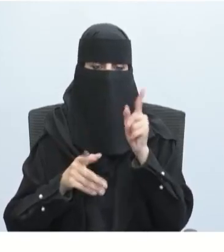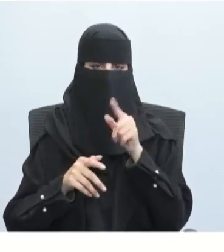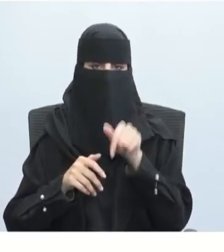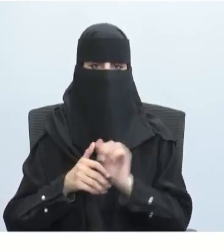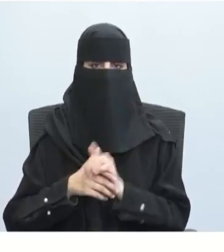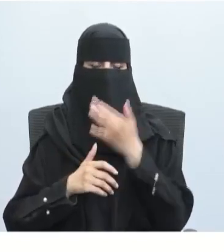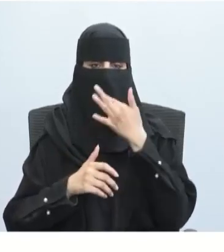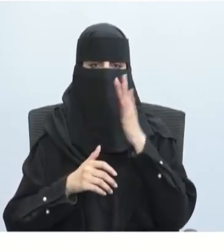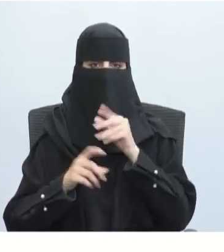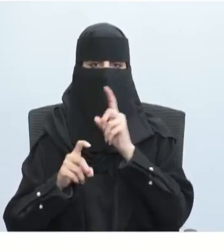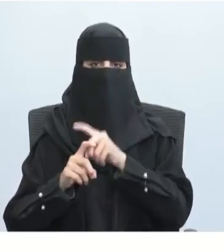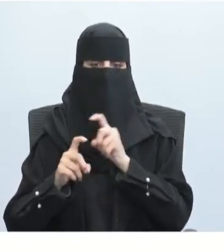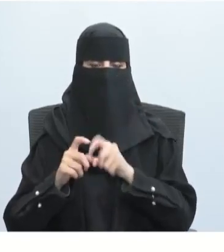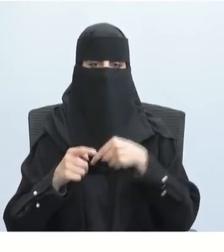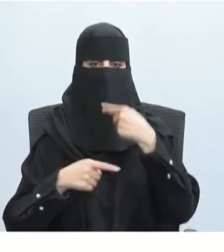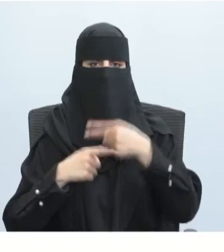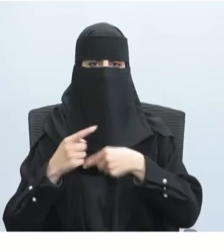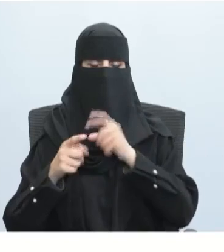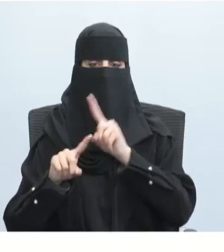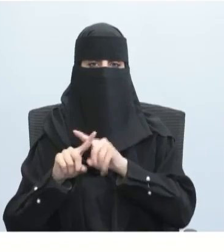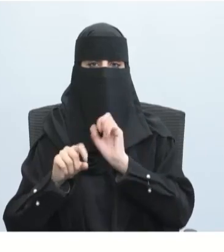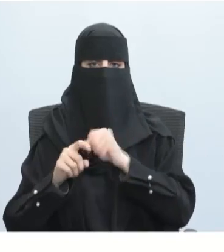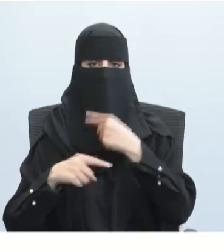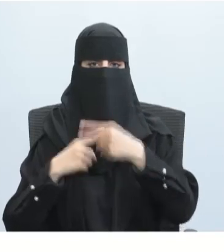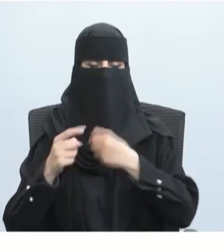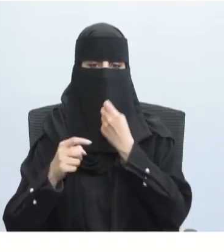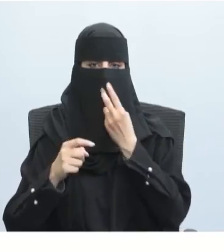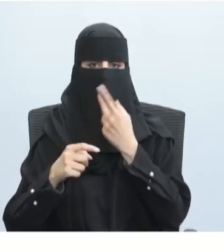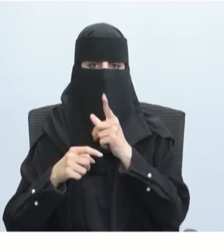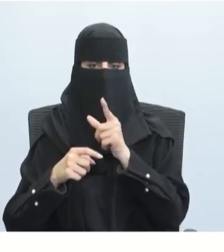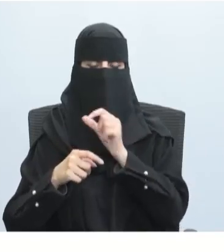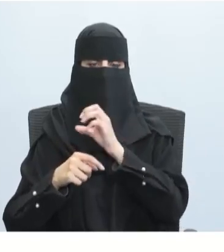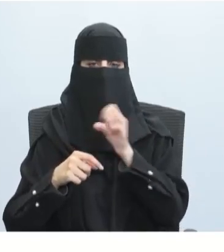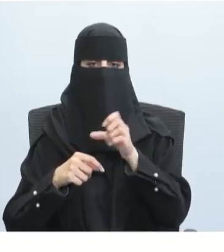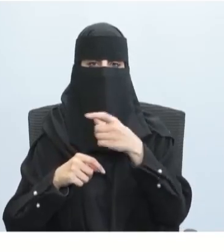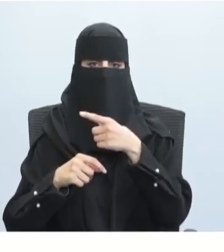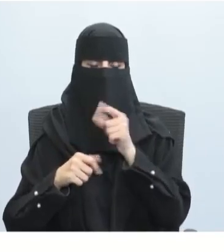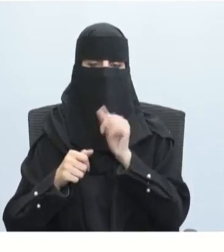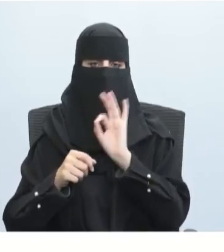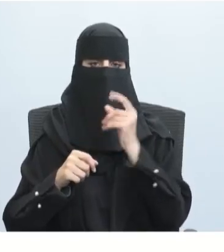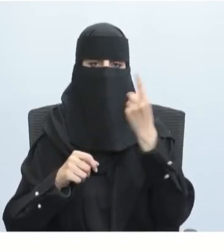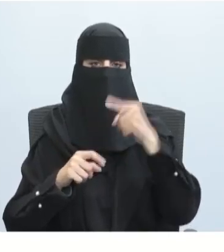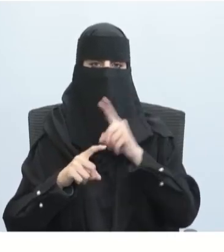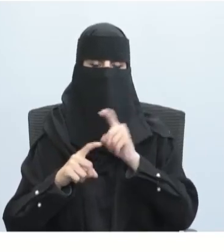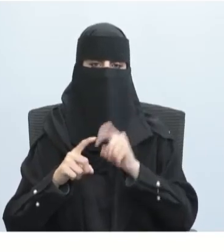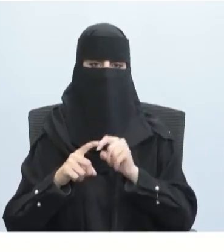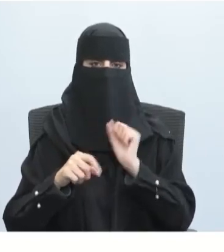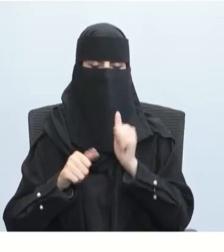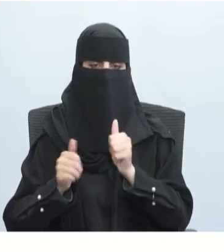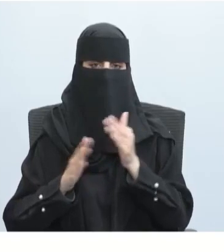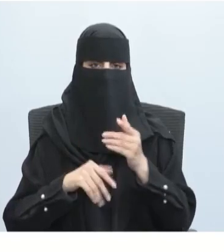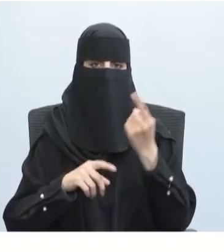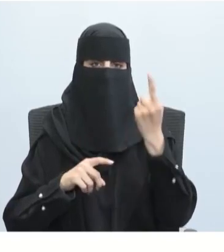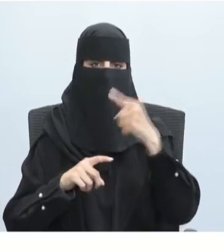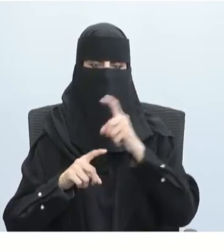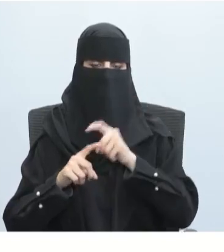تضرب النسبه في كل سنه وبالتالي اذا الاجابه تكون صحيحه مثلا 10% لمده خمس سنوات ستضرب 10% في